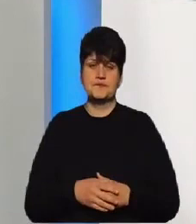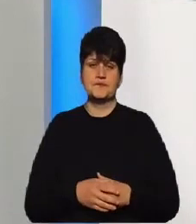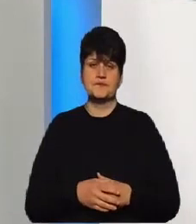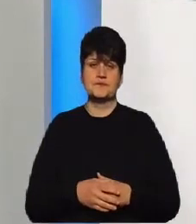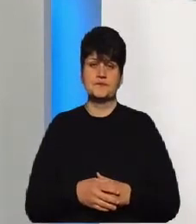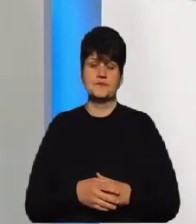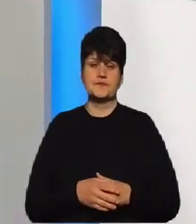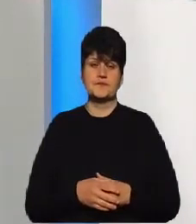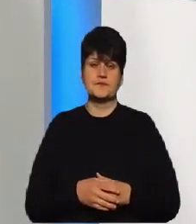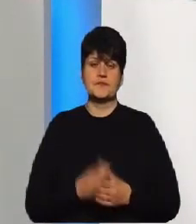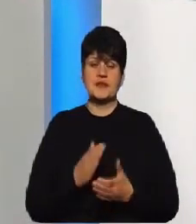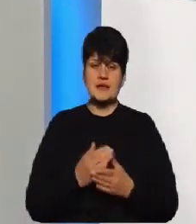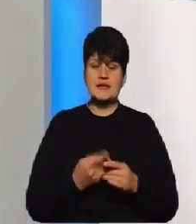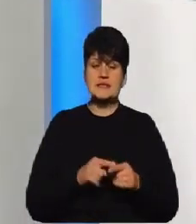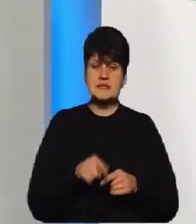ця частина